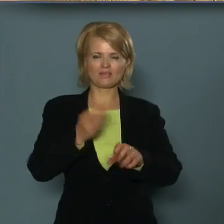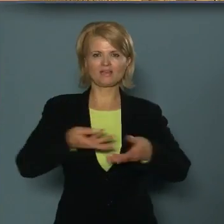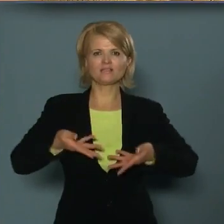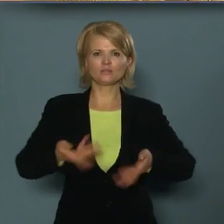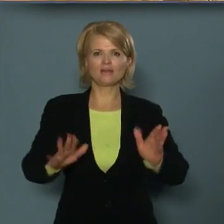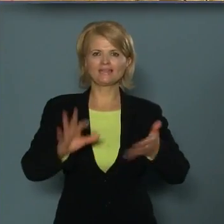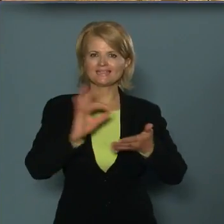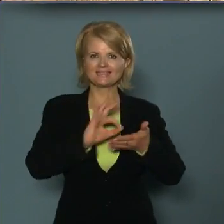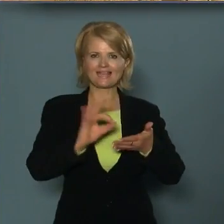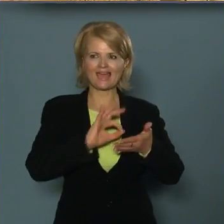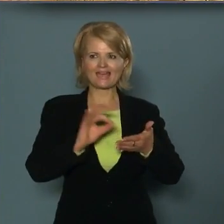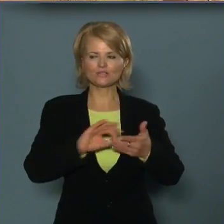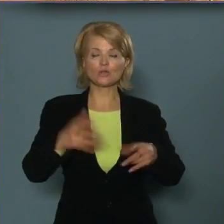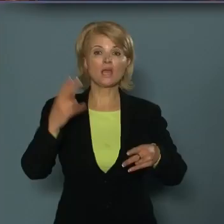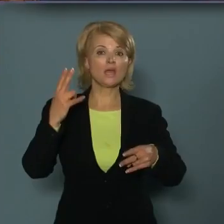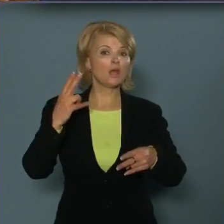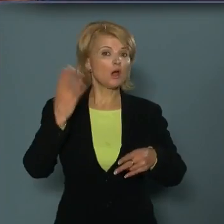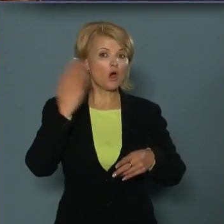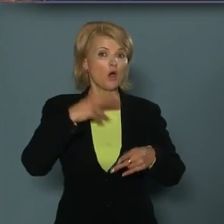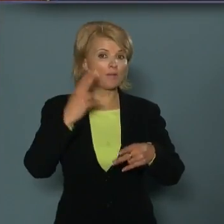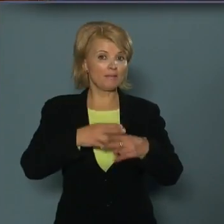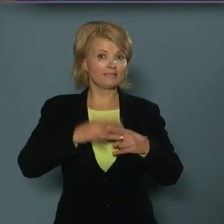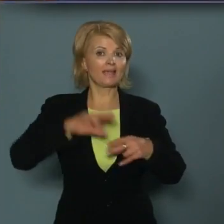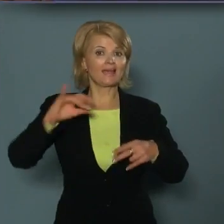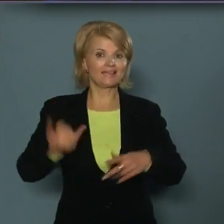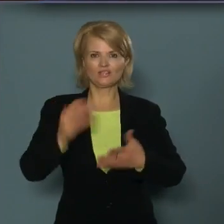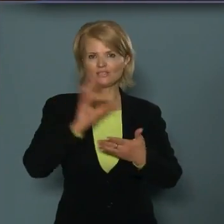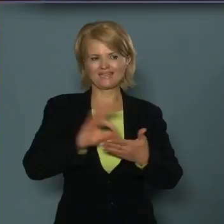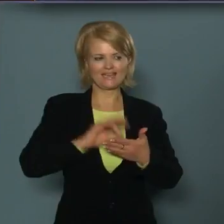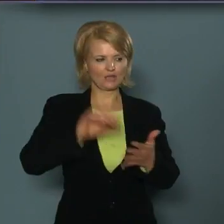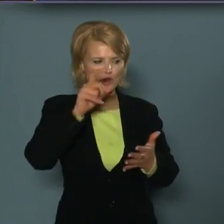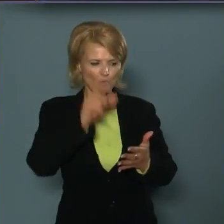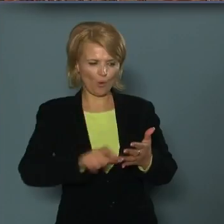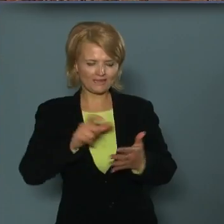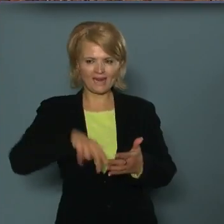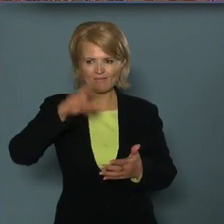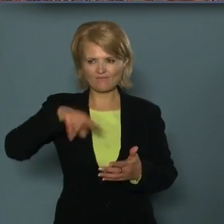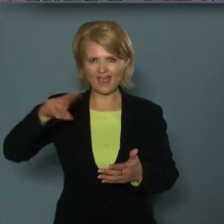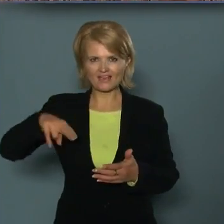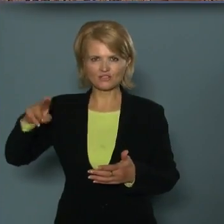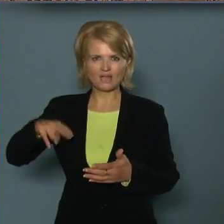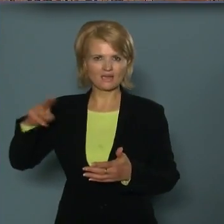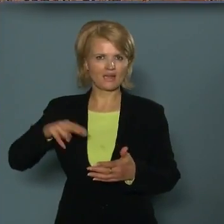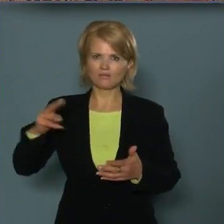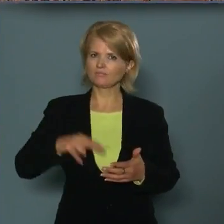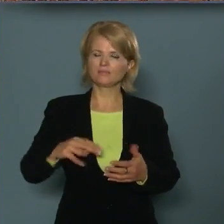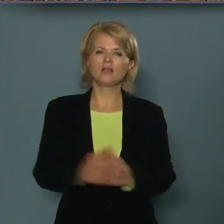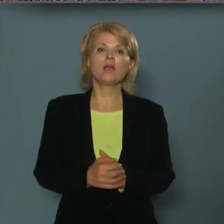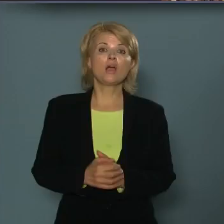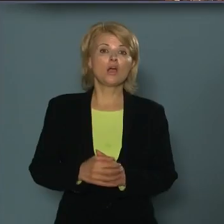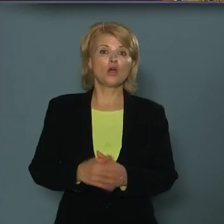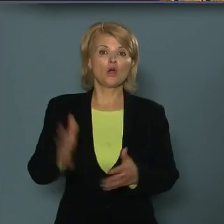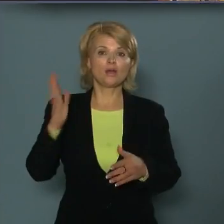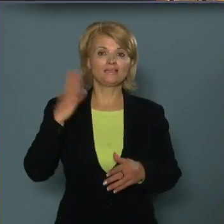szerzőkről, akik akár betegségükben is írnak, költenek, vagy éppen festenek, olykor dacolva még a halállal is.